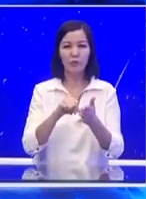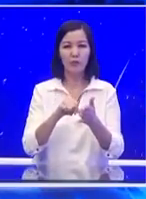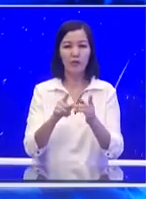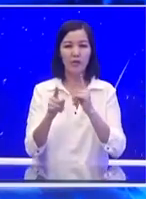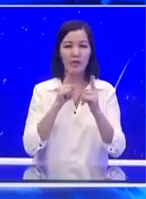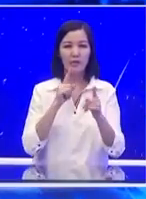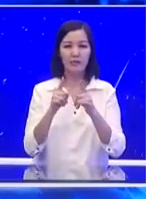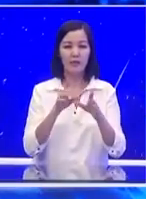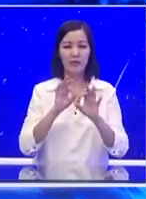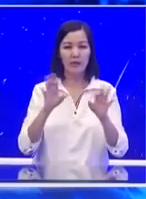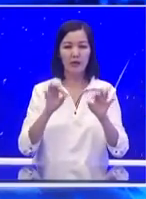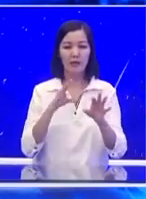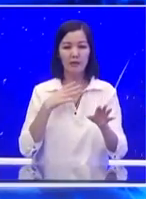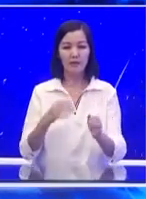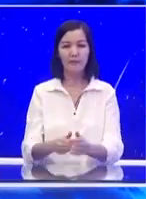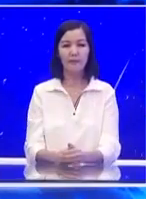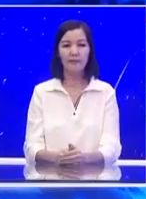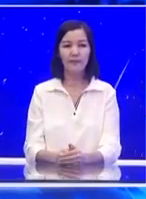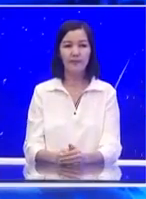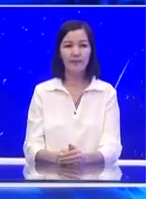өңірлік коммуникациялар қызмет алаңында айтылды.